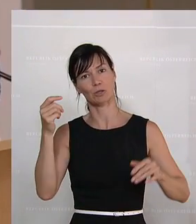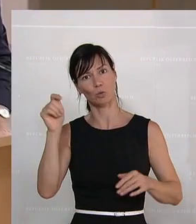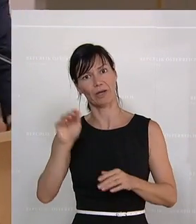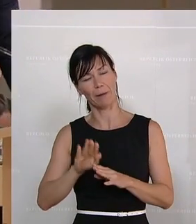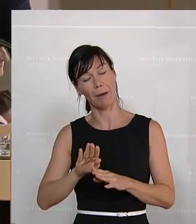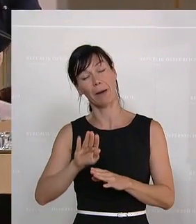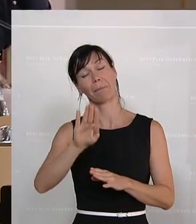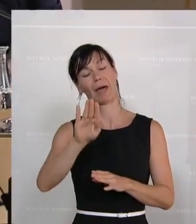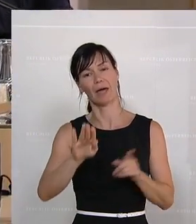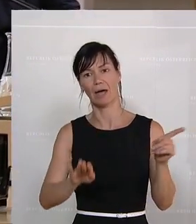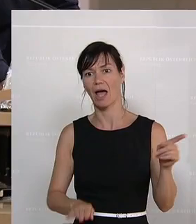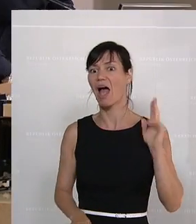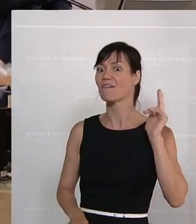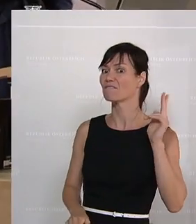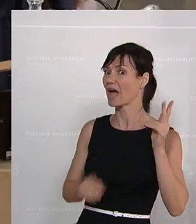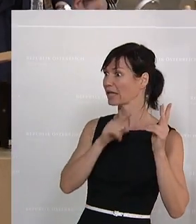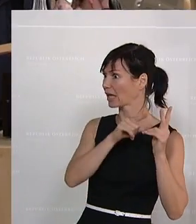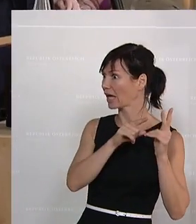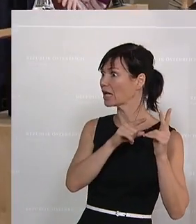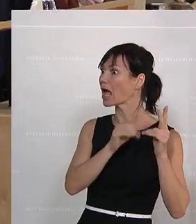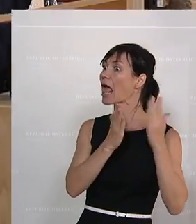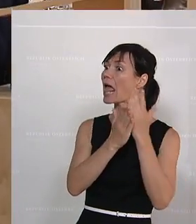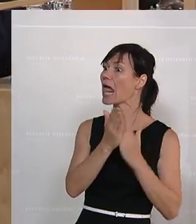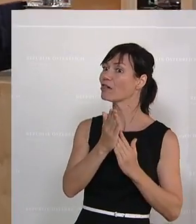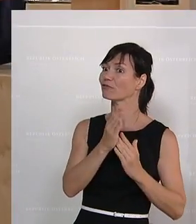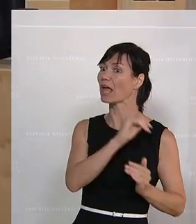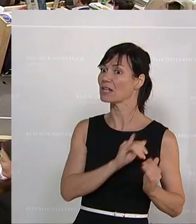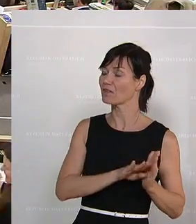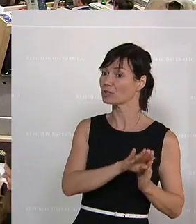ist unsere inflation doppelt so groß wie die in frankreich gratuliere